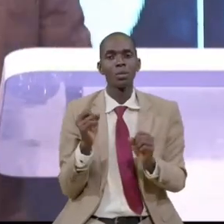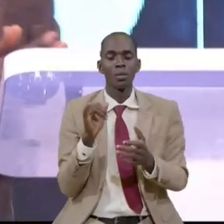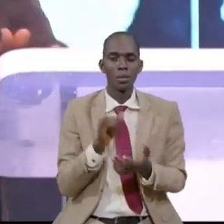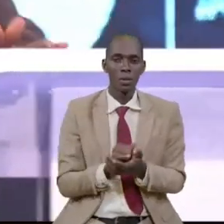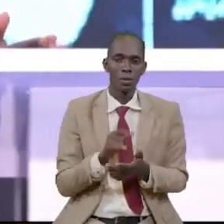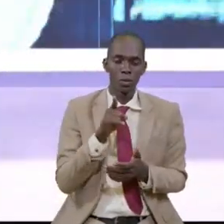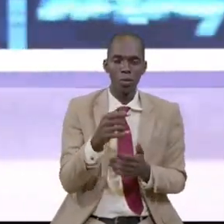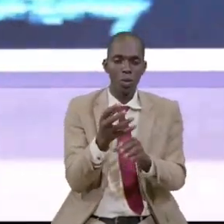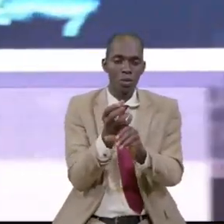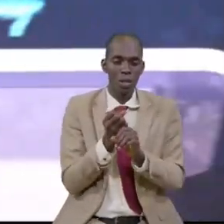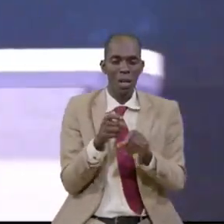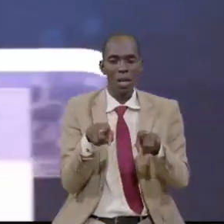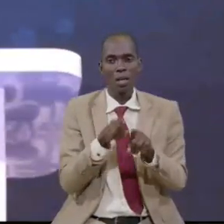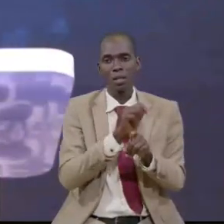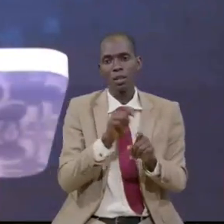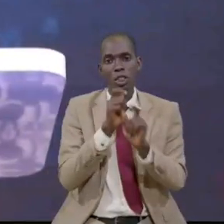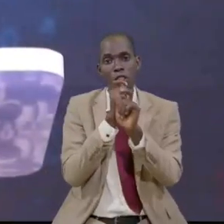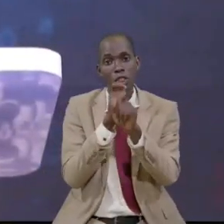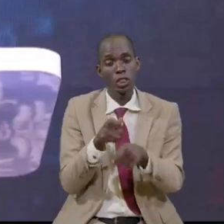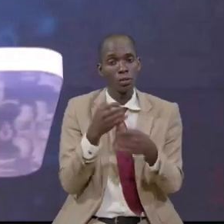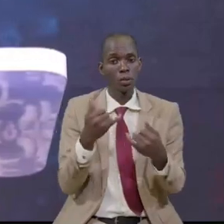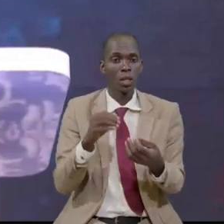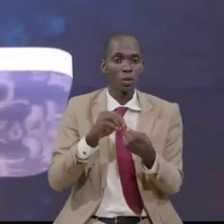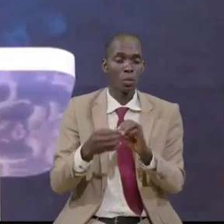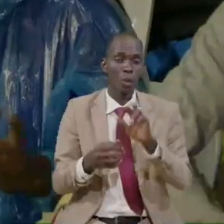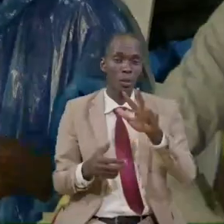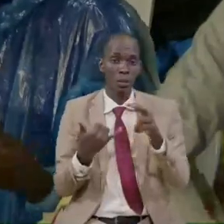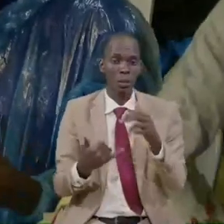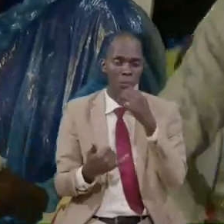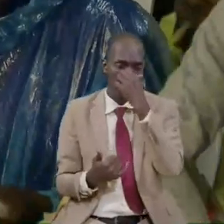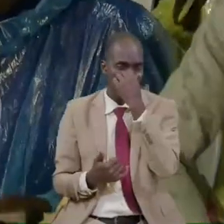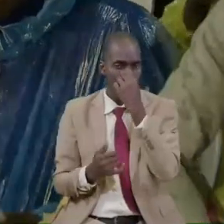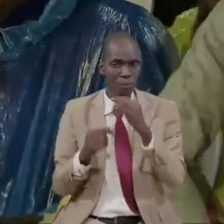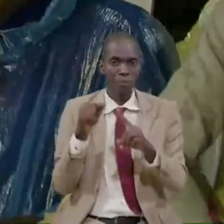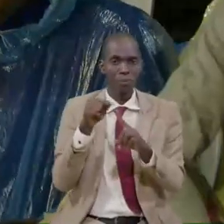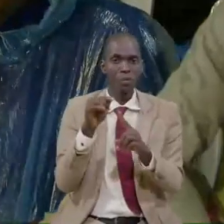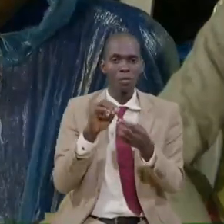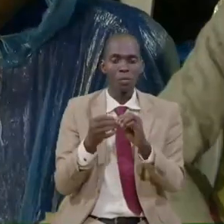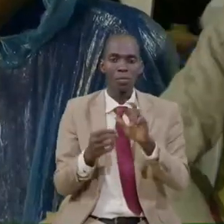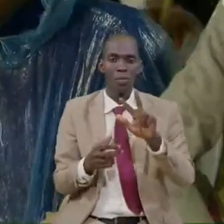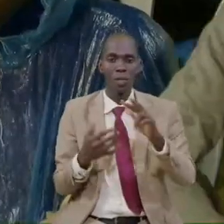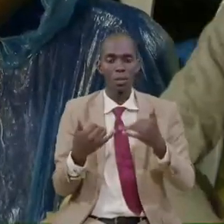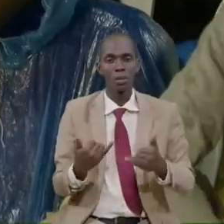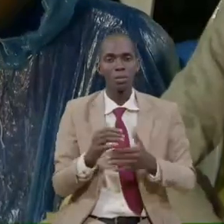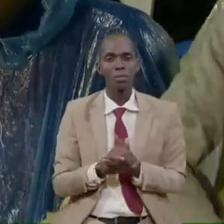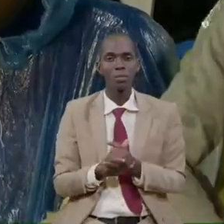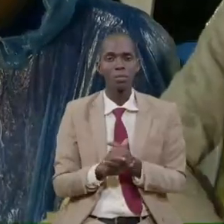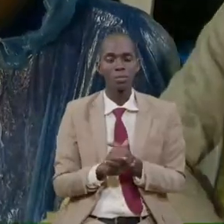la rédemption que vous avez comme don. Allons au troisième point maintenant. Troisième point, nous allons